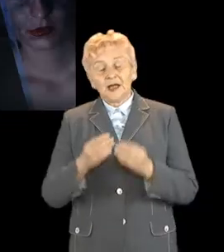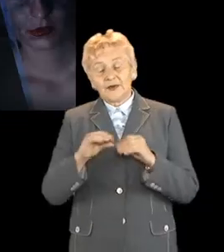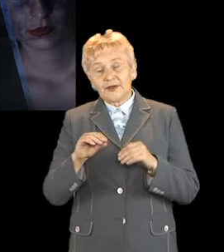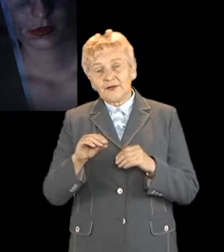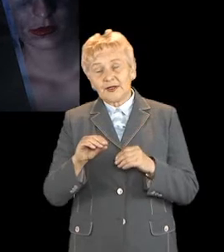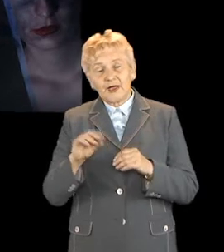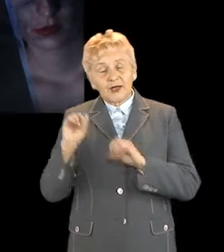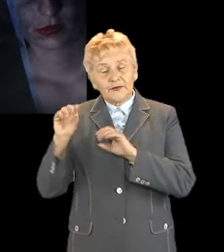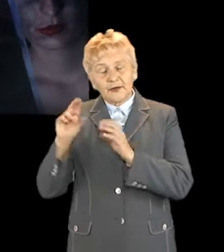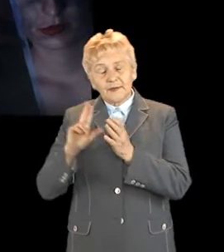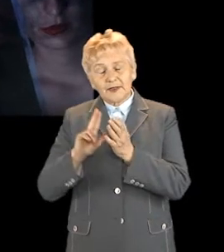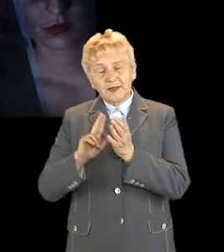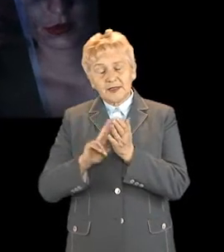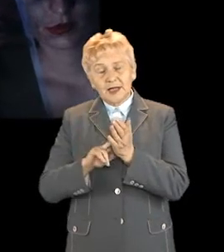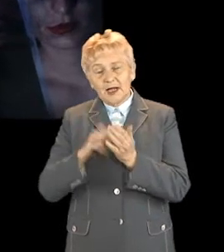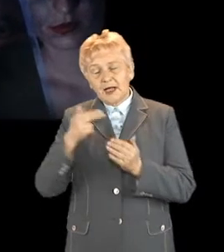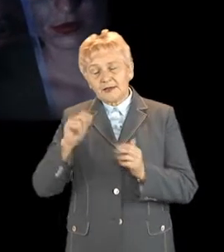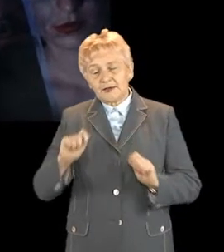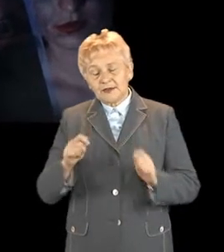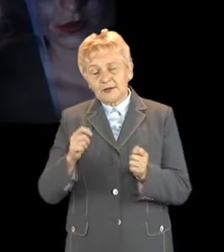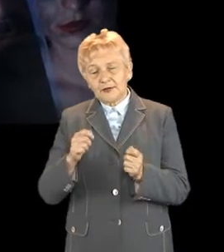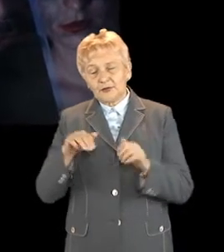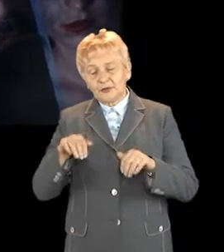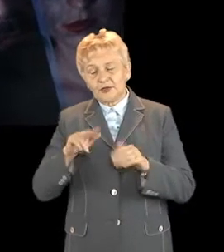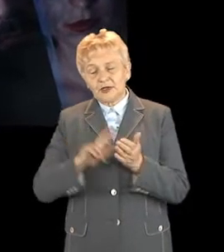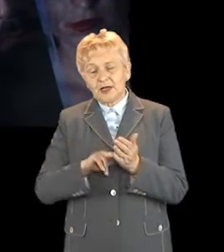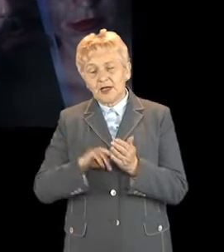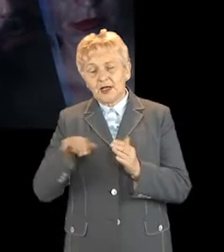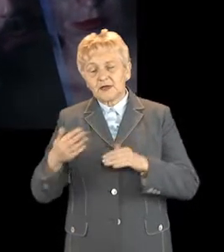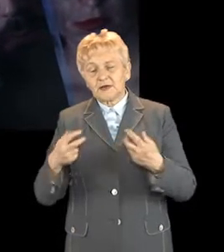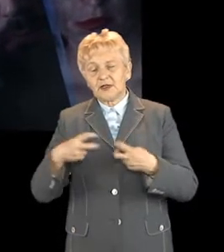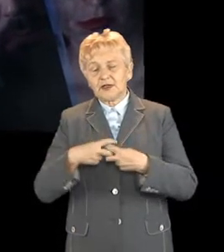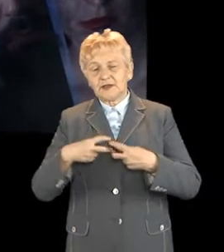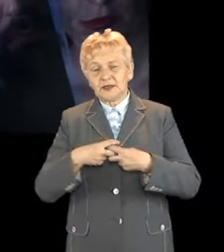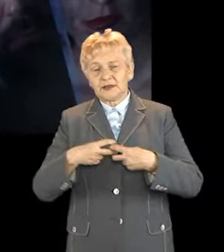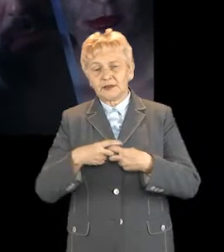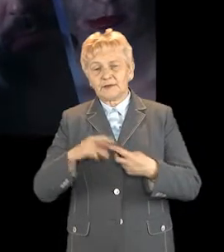Więcej informacji na temat działalności wytwórni oraz premiery filmu znaleźć można na stronie